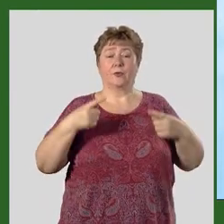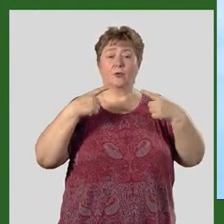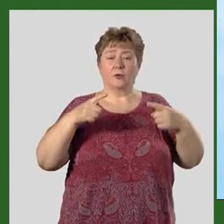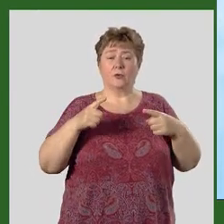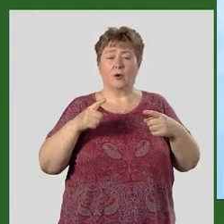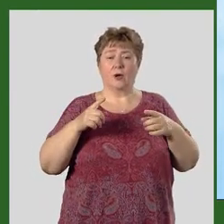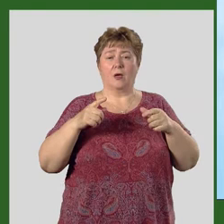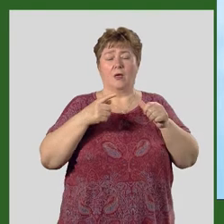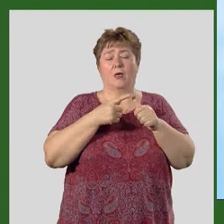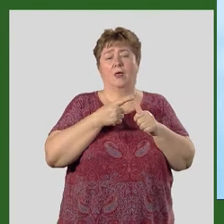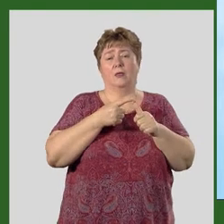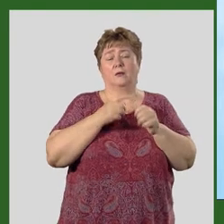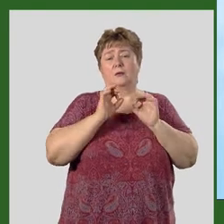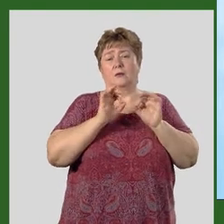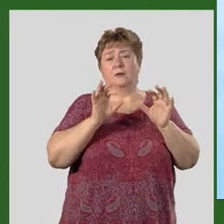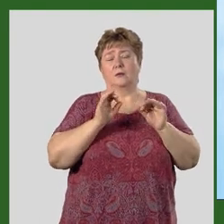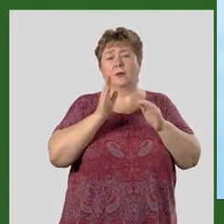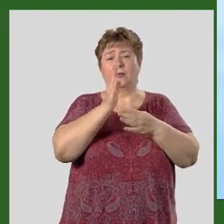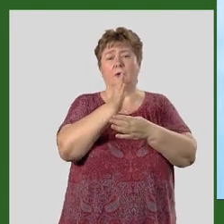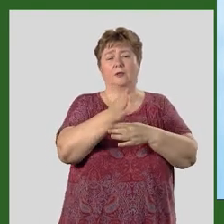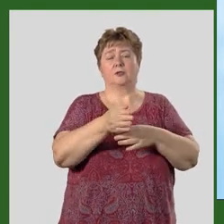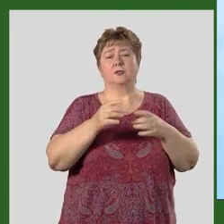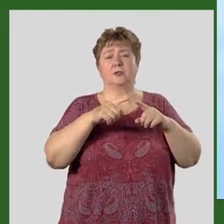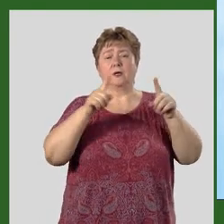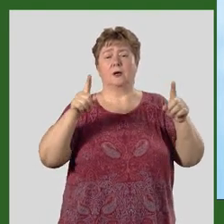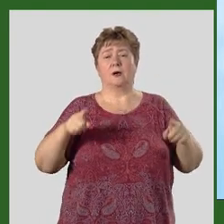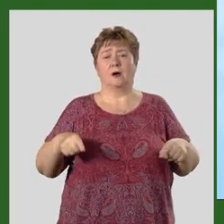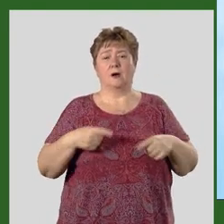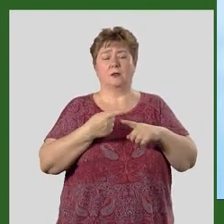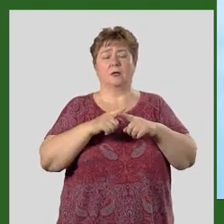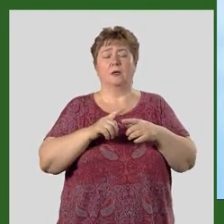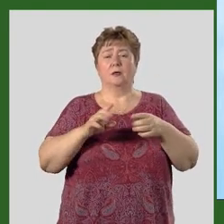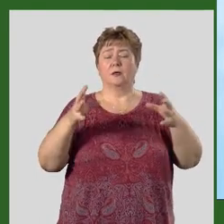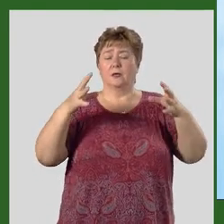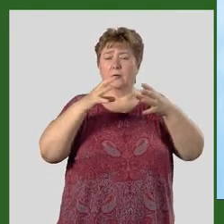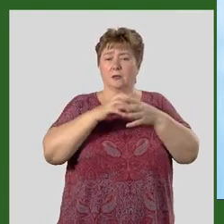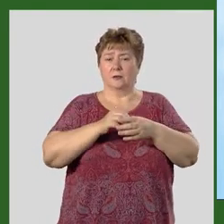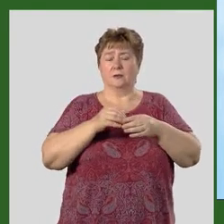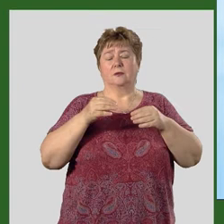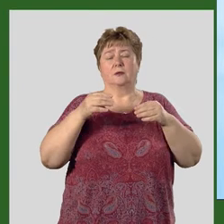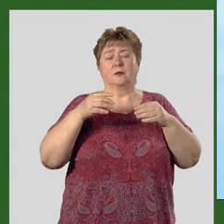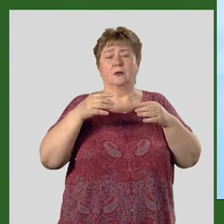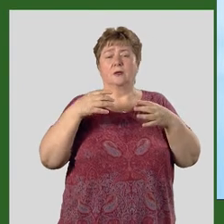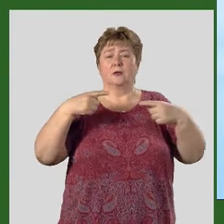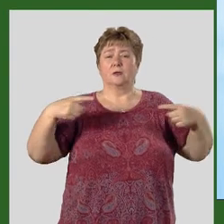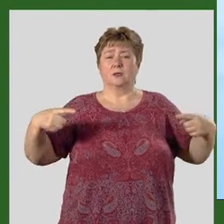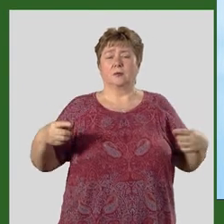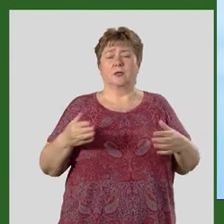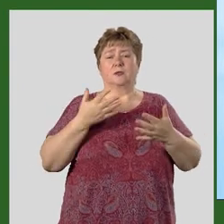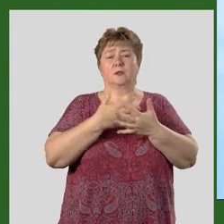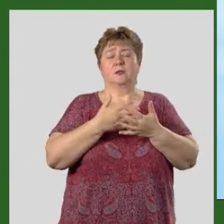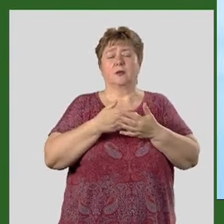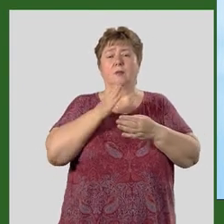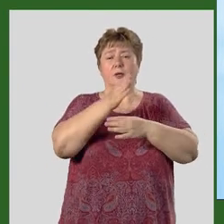Другая трактовка – политическая карта – это совокупность разнообразных данных